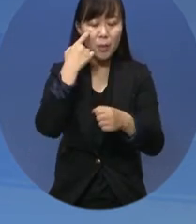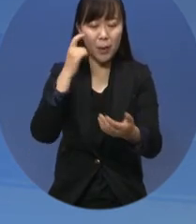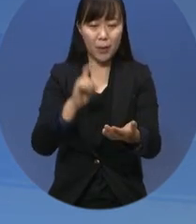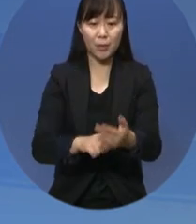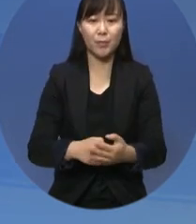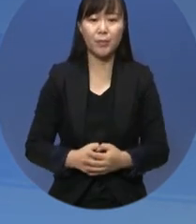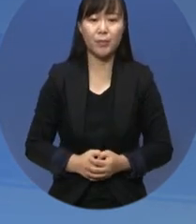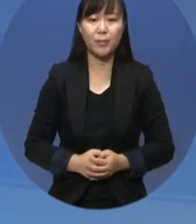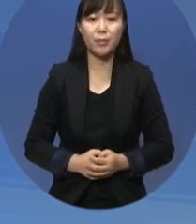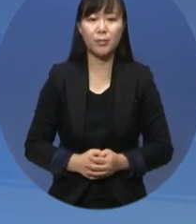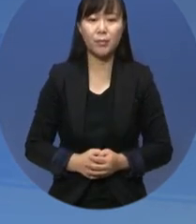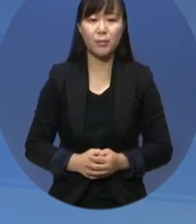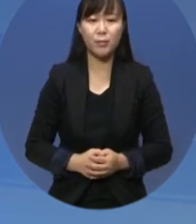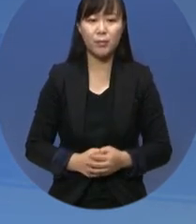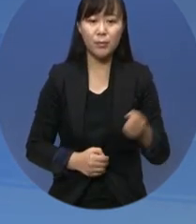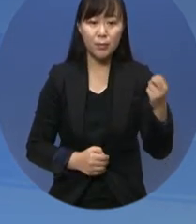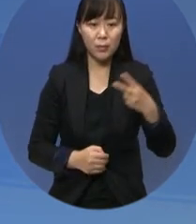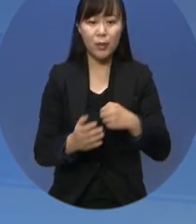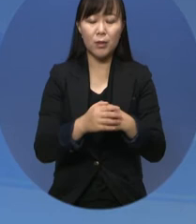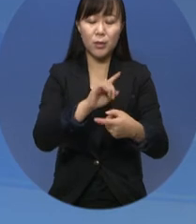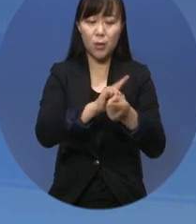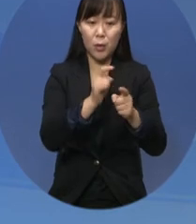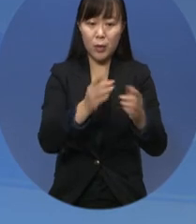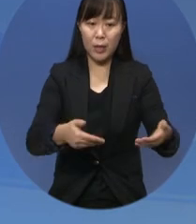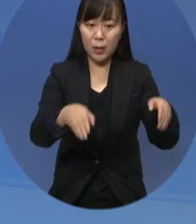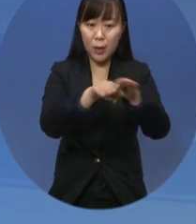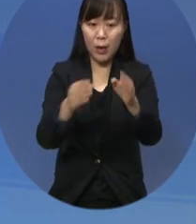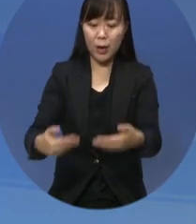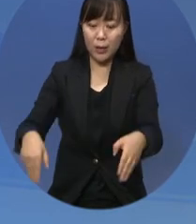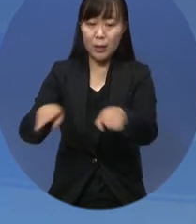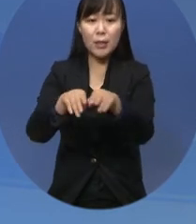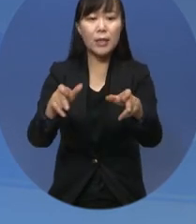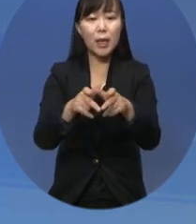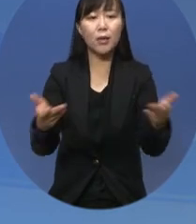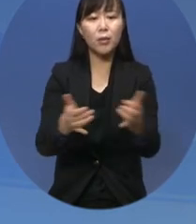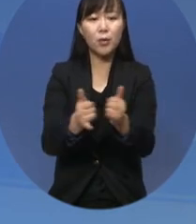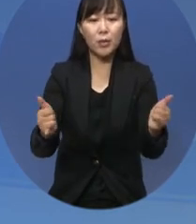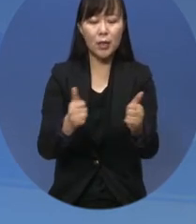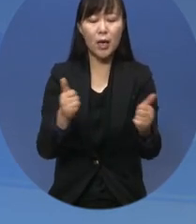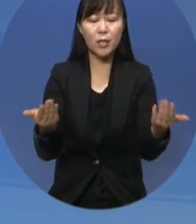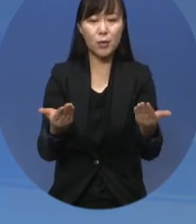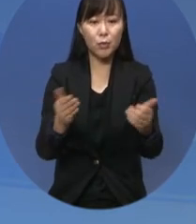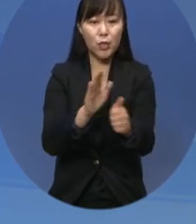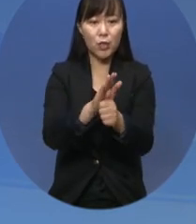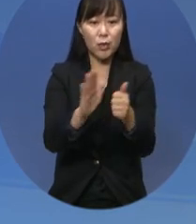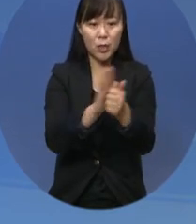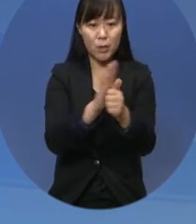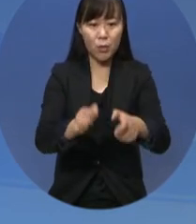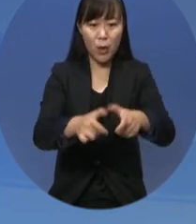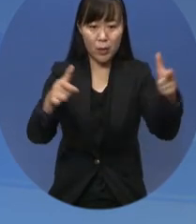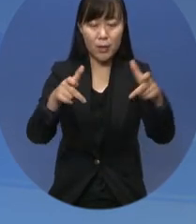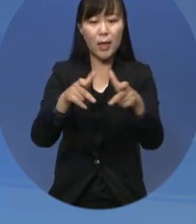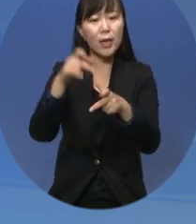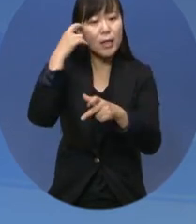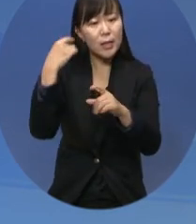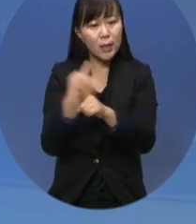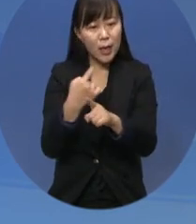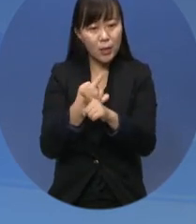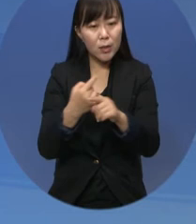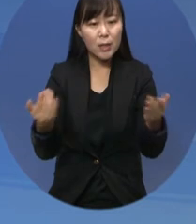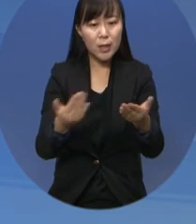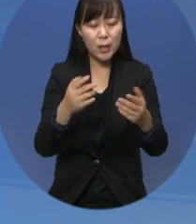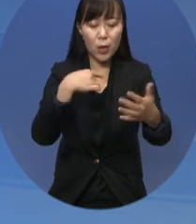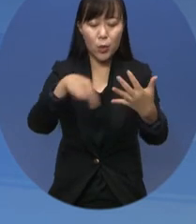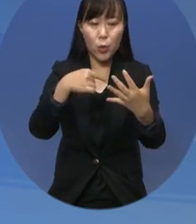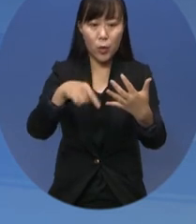됐습니다. 뿐만 아니라 양 기관은 장애인 근로자 근무 지원 서비스 확대와 장애 인식 개선 직장